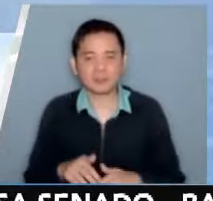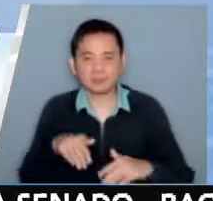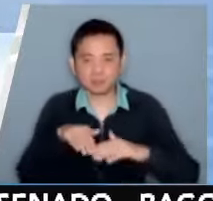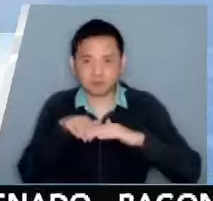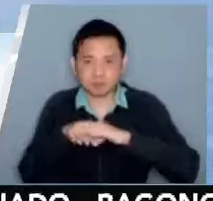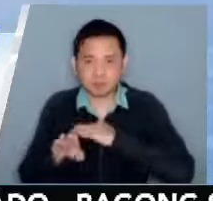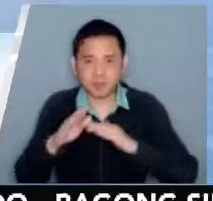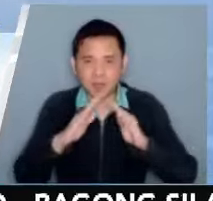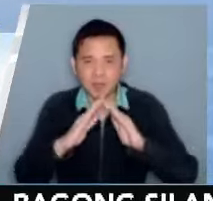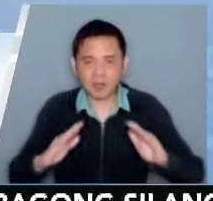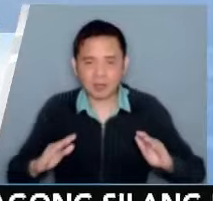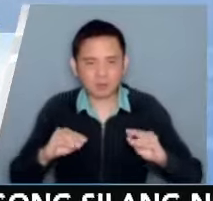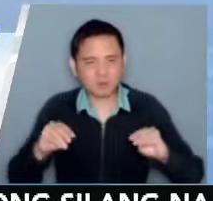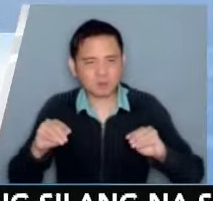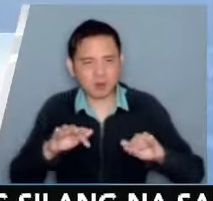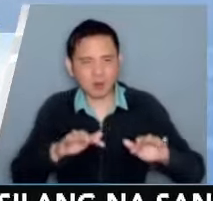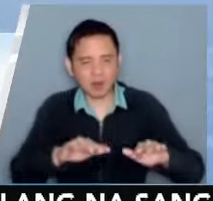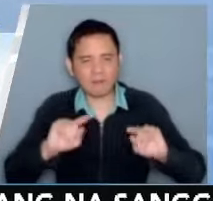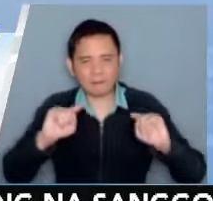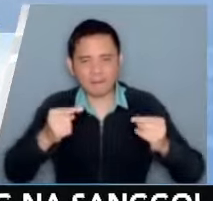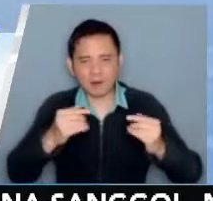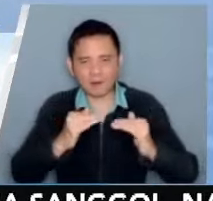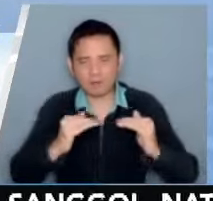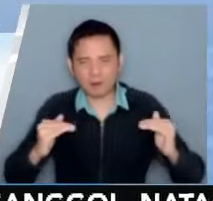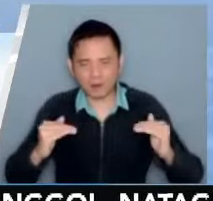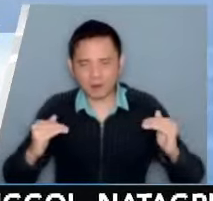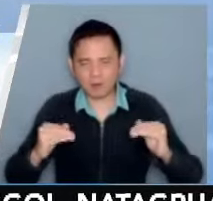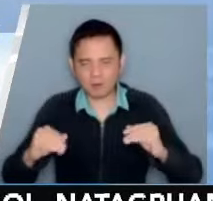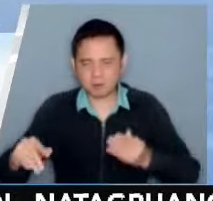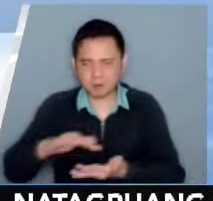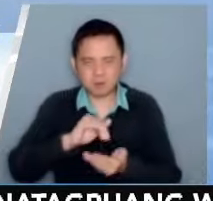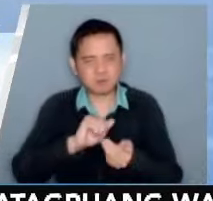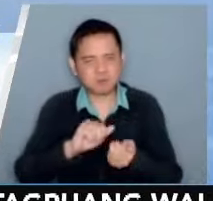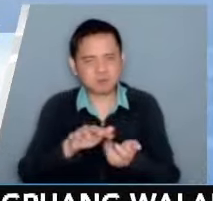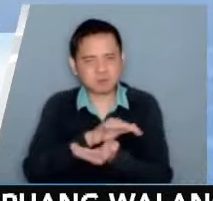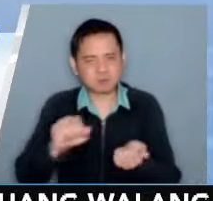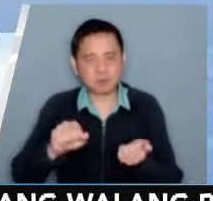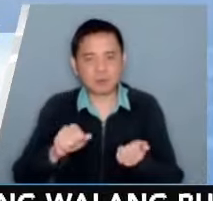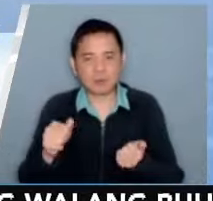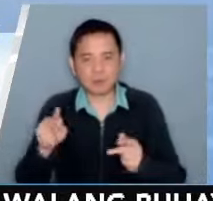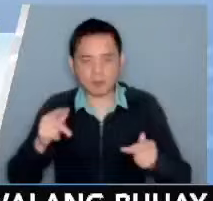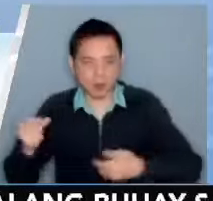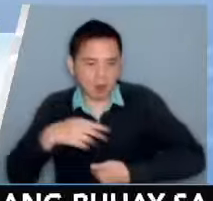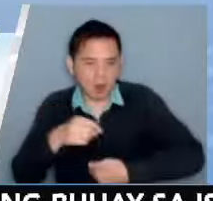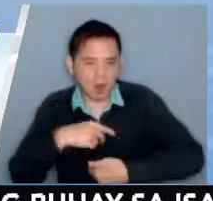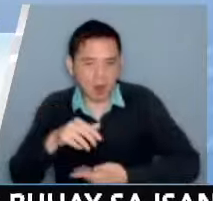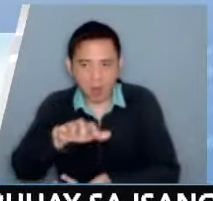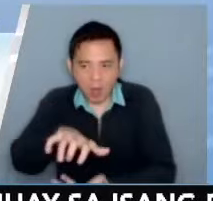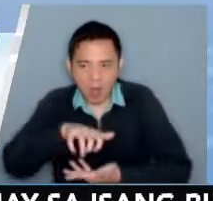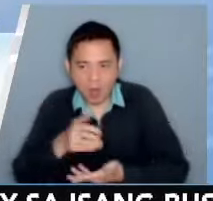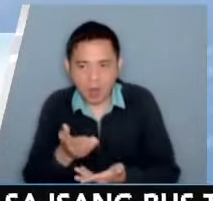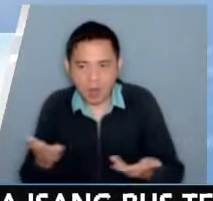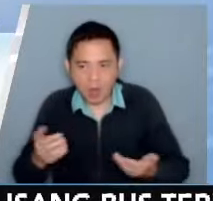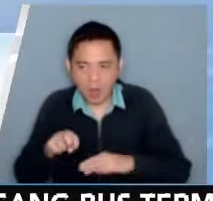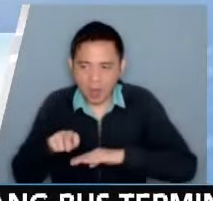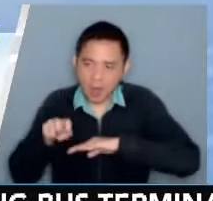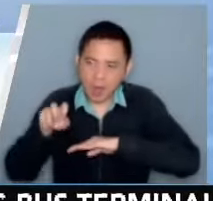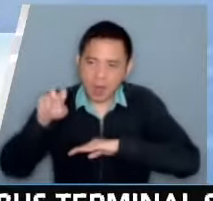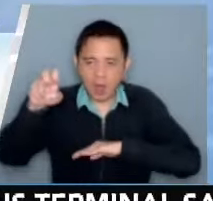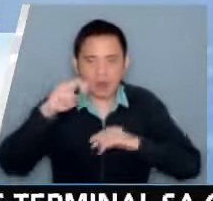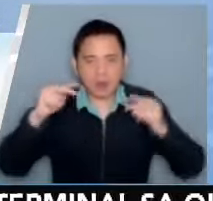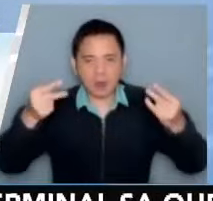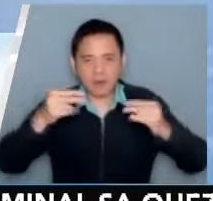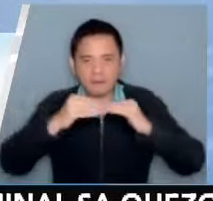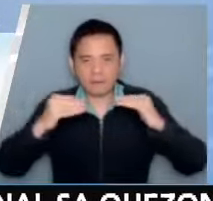kanilang first floor. Kaya naman, kanya-kanyang bitbit ang mga residente ng kanilang mga gamit papunta sa second floor. May salba lamang ang mga